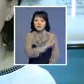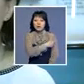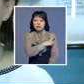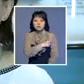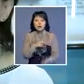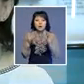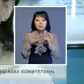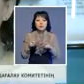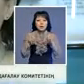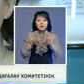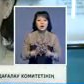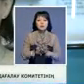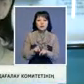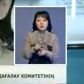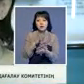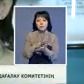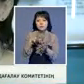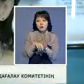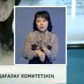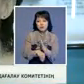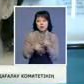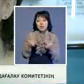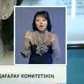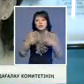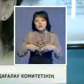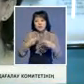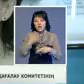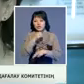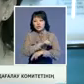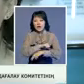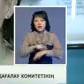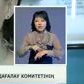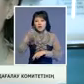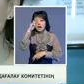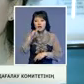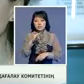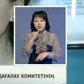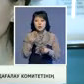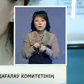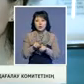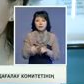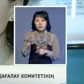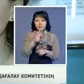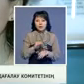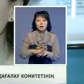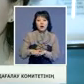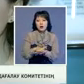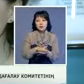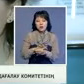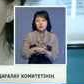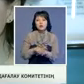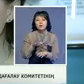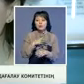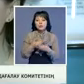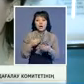пункттар теміржолдың өзінде болмайды. Олар тек қана осы кеден одағының шекарасында, Қазақстан бетіндегі шекарасында. Ол достықта,